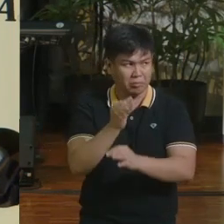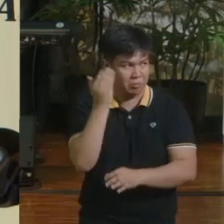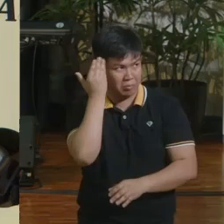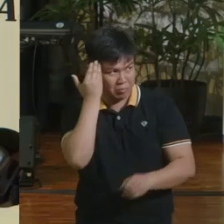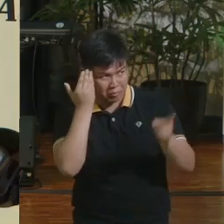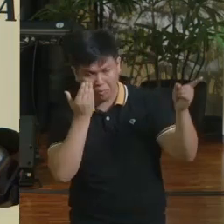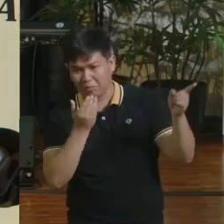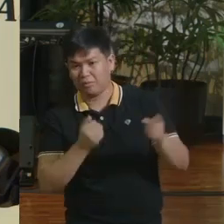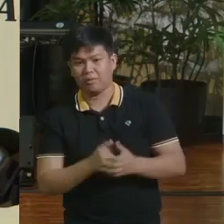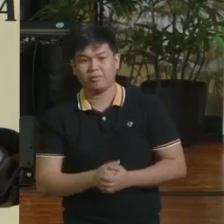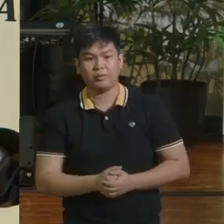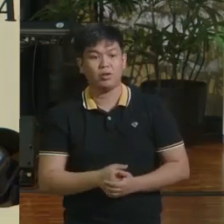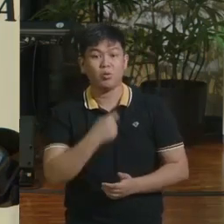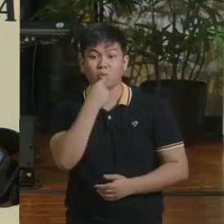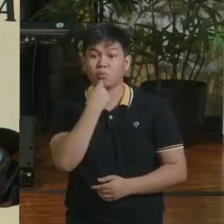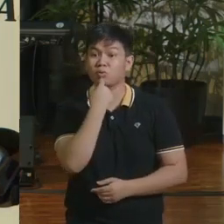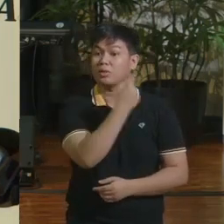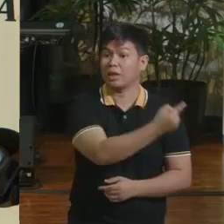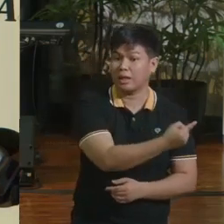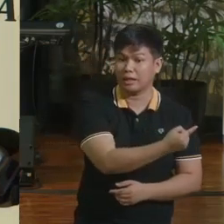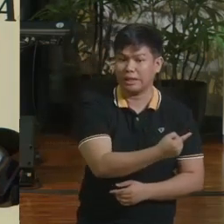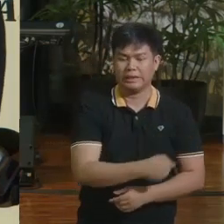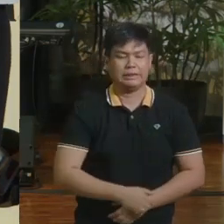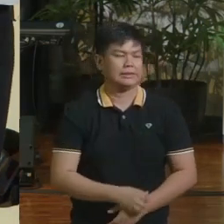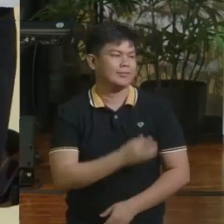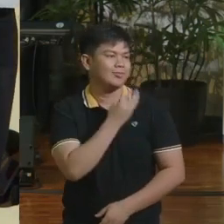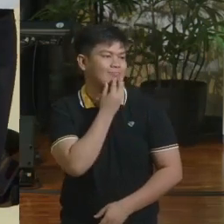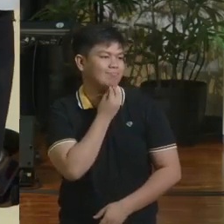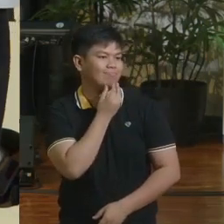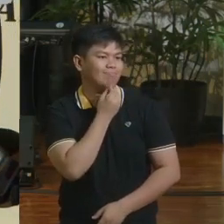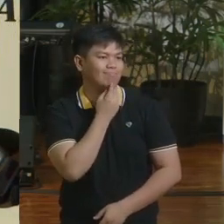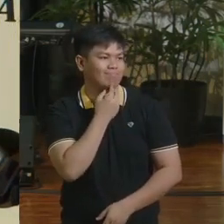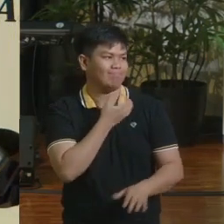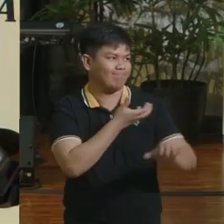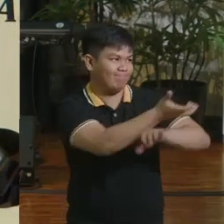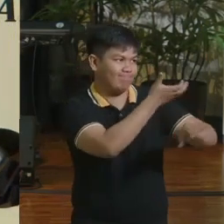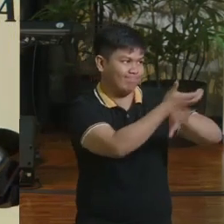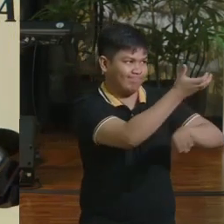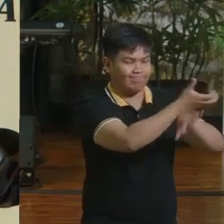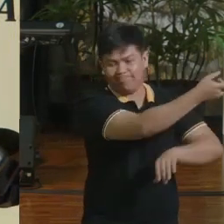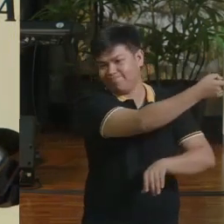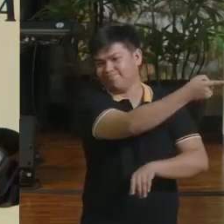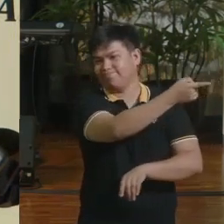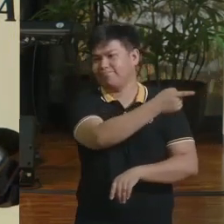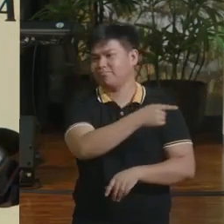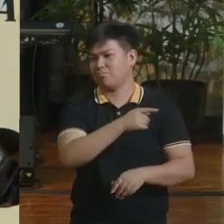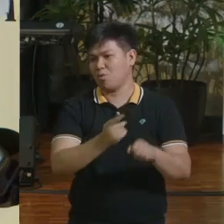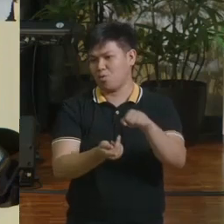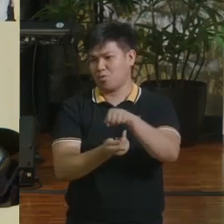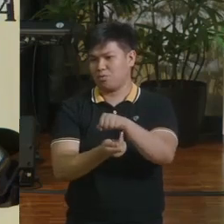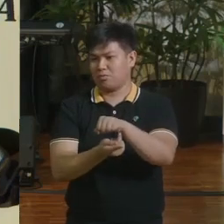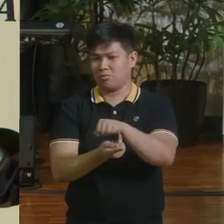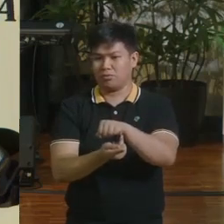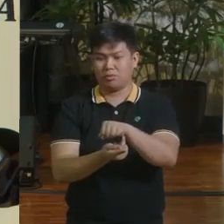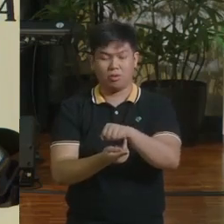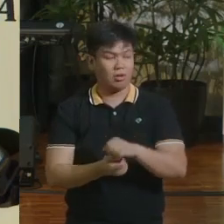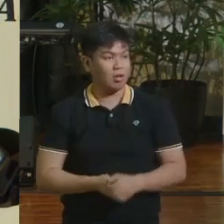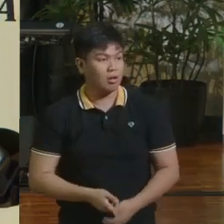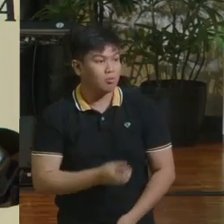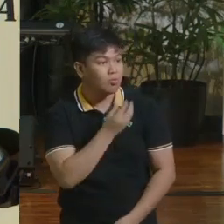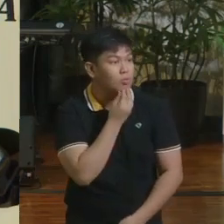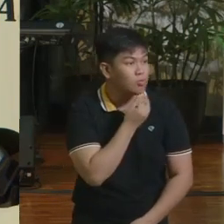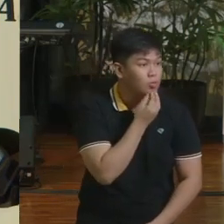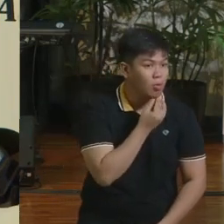nagsasabi noon ay yung mga Judaizers. Yung Judaizers, sila po yung mga nagpapanggap na